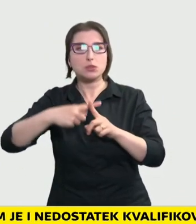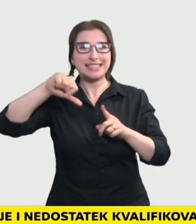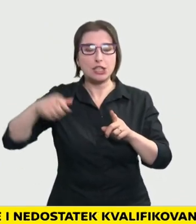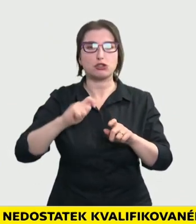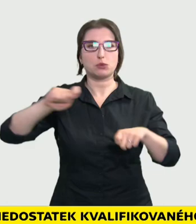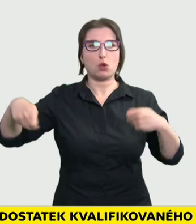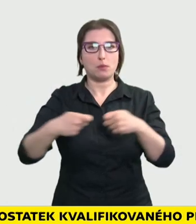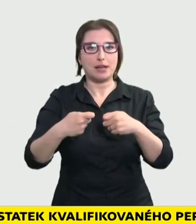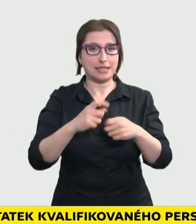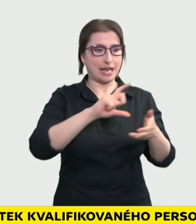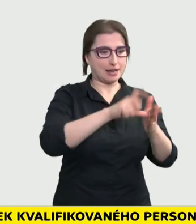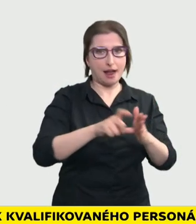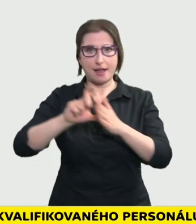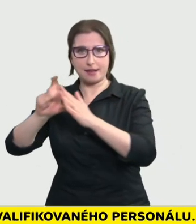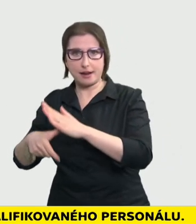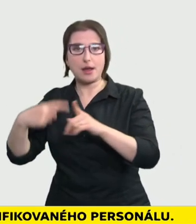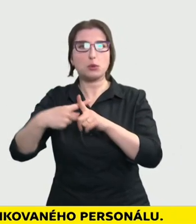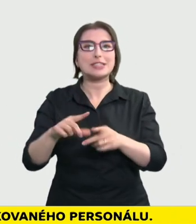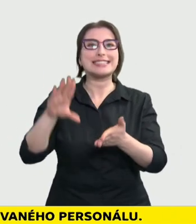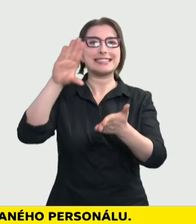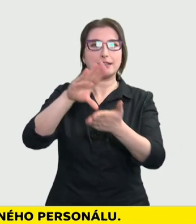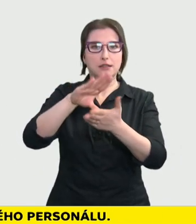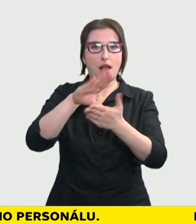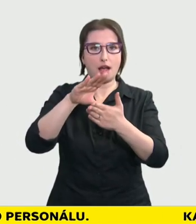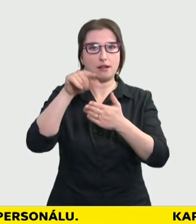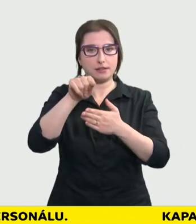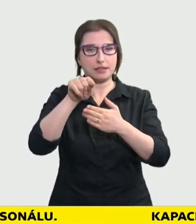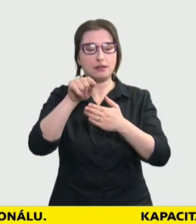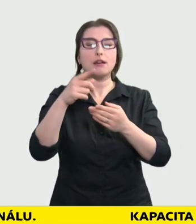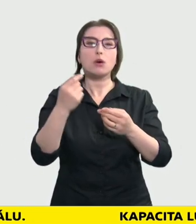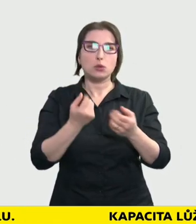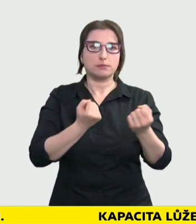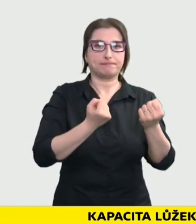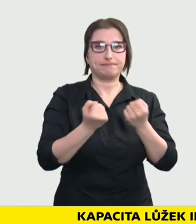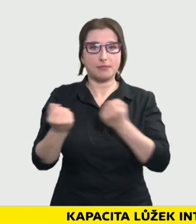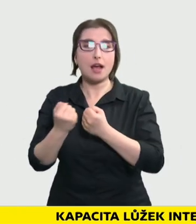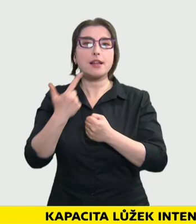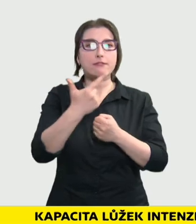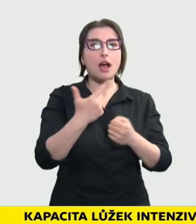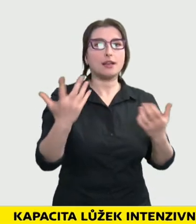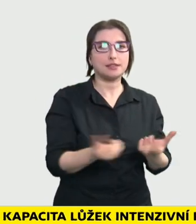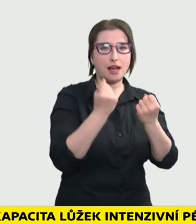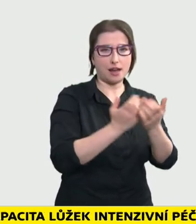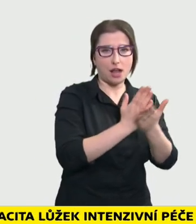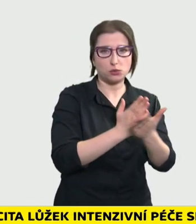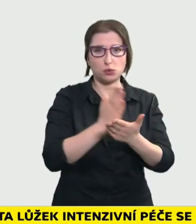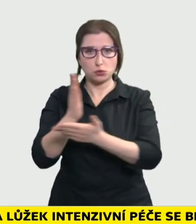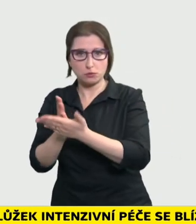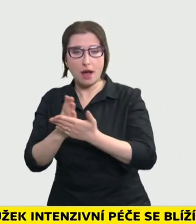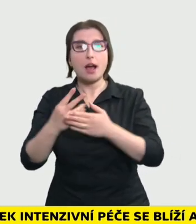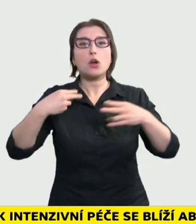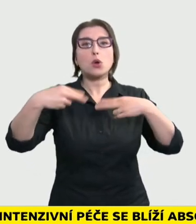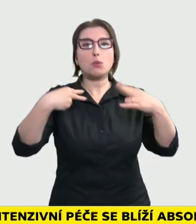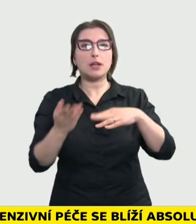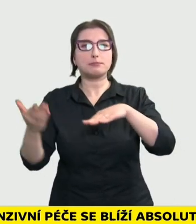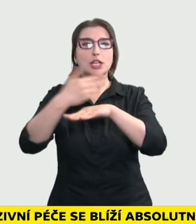krajská operační střediska minimálně dvou zdravotnických záchranných služeb. Komunikace přes centrální řídící tým